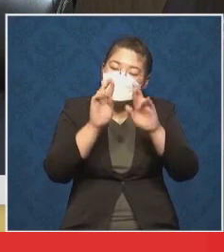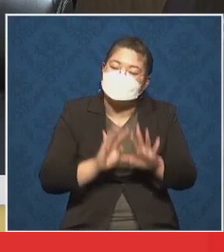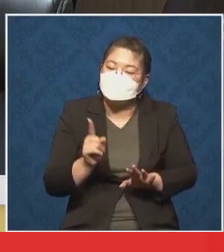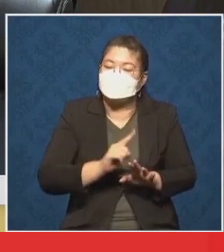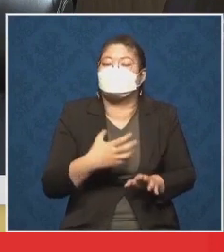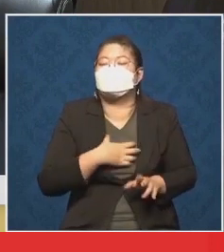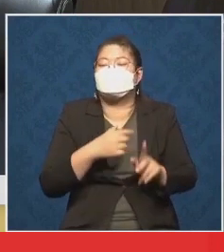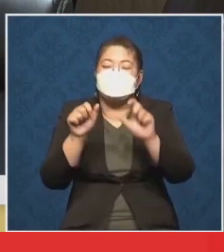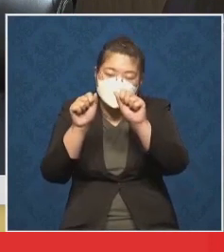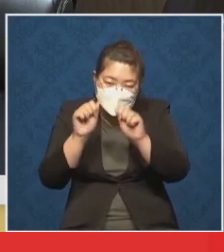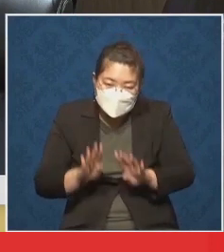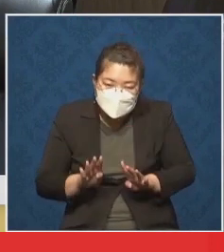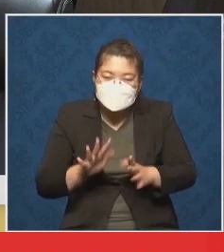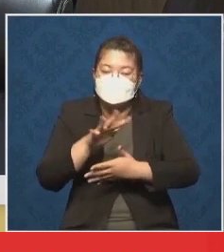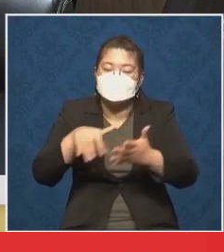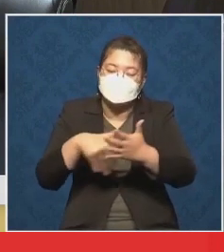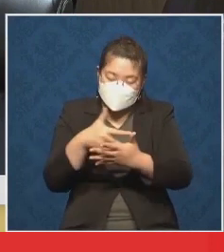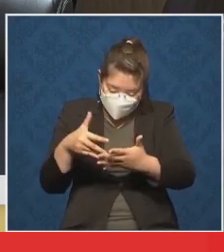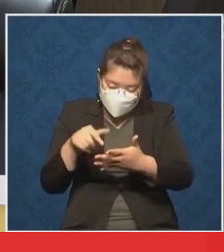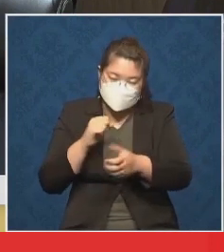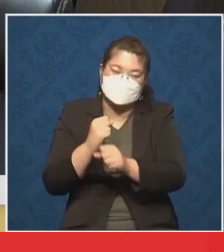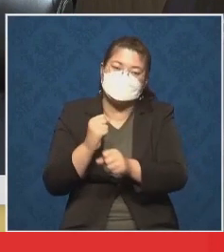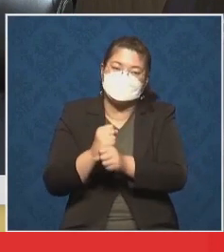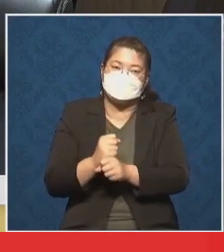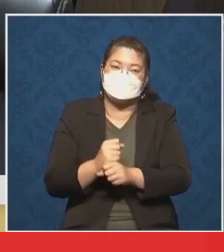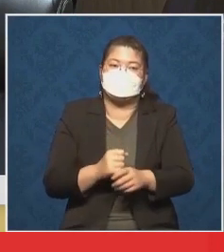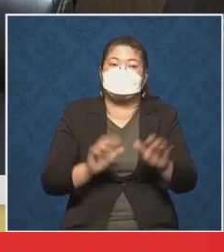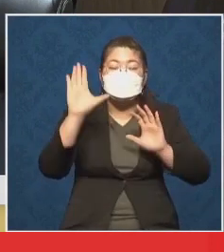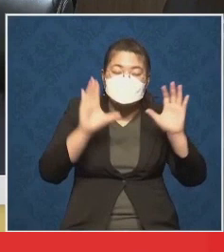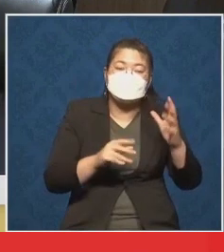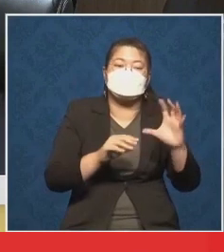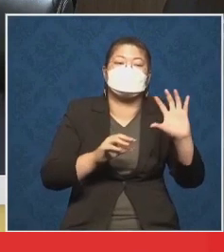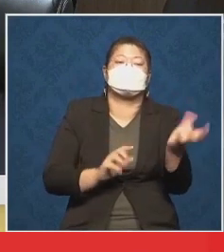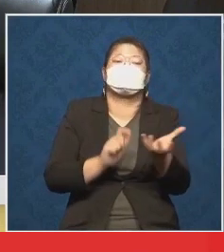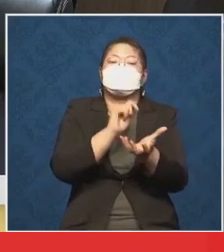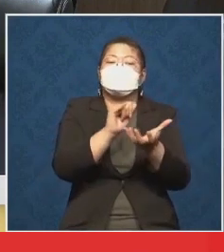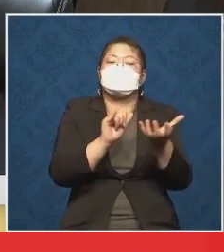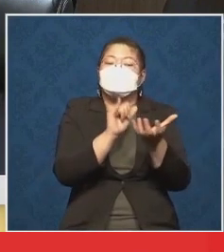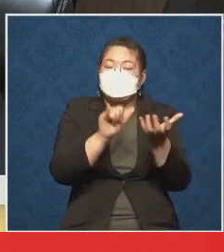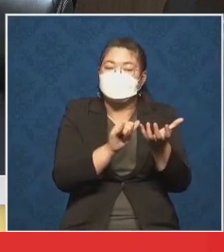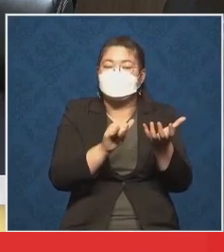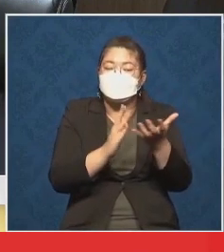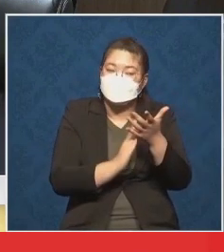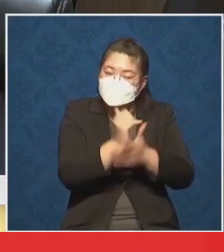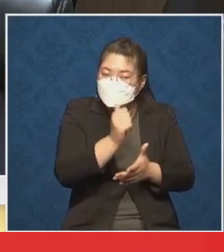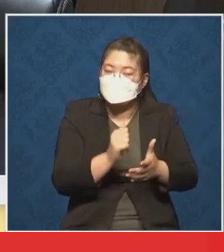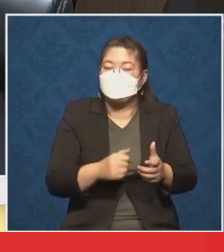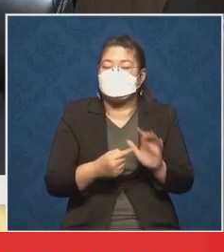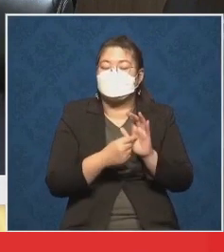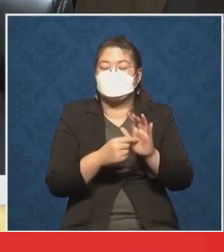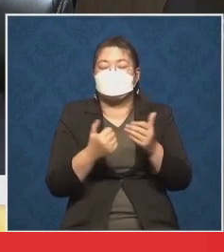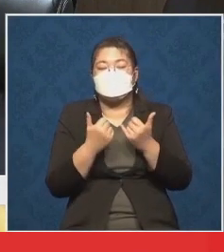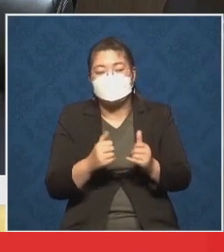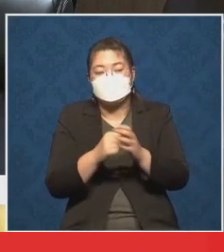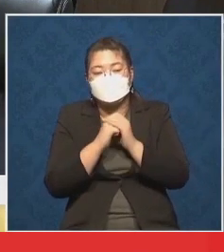ให้เข้าถึงเป้าหมายที่เราต้องการนะครับไม่ใช่ว่าประชาธิปไตยเหมือนยุโรปมันจะประสบผลสำเร็จนะครับวันนี้จีนนะครับคอม